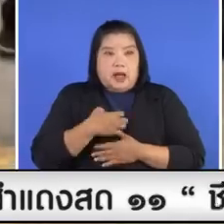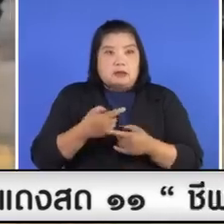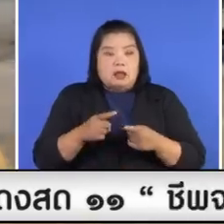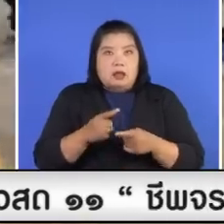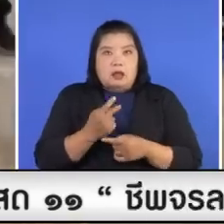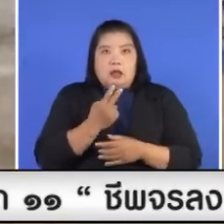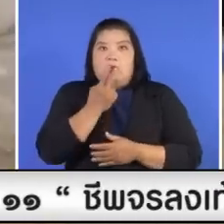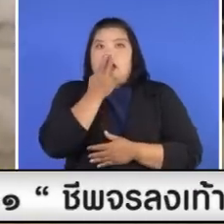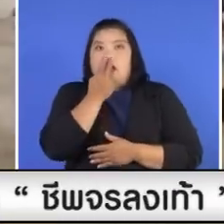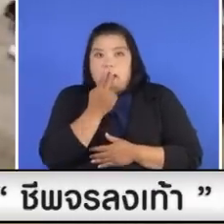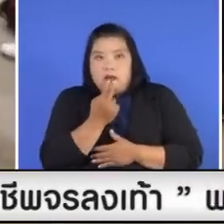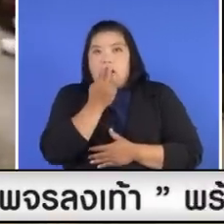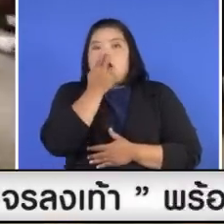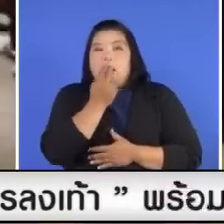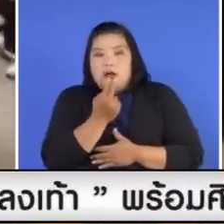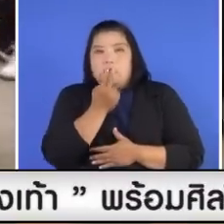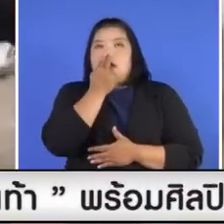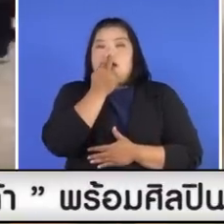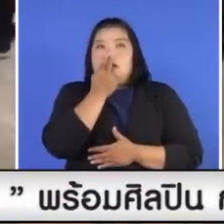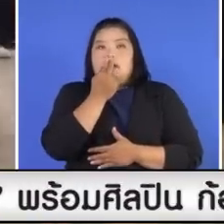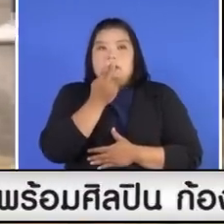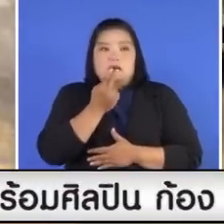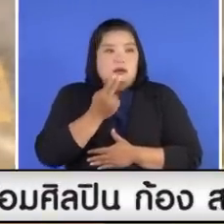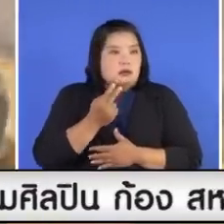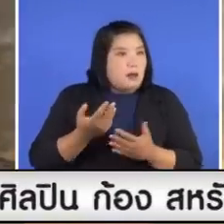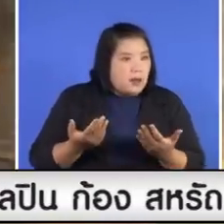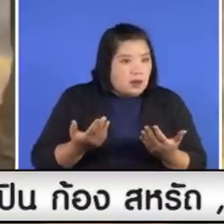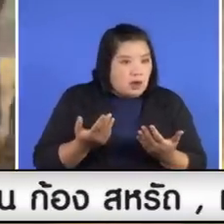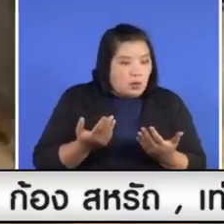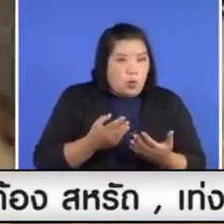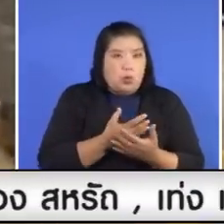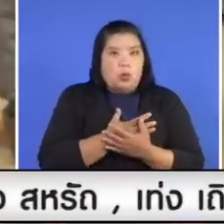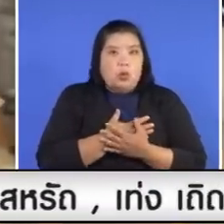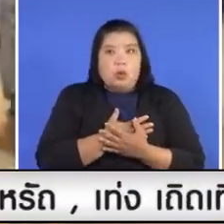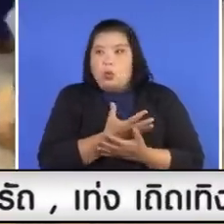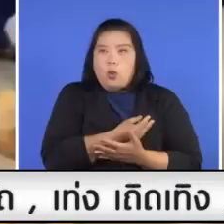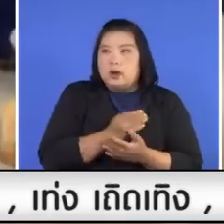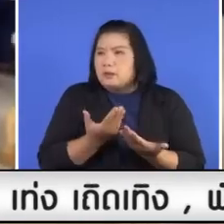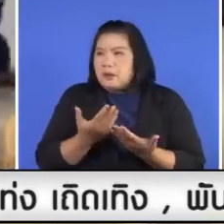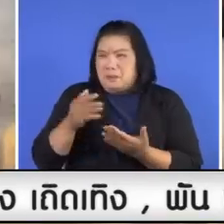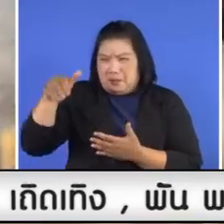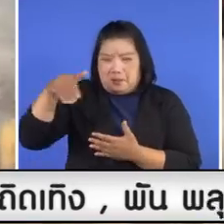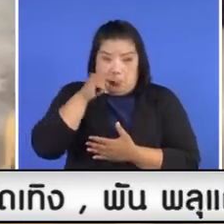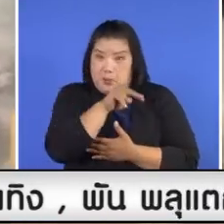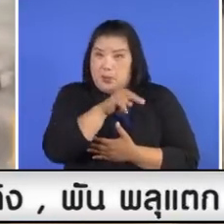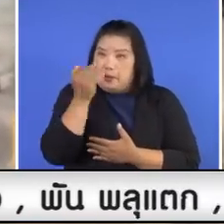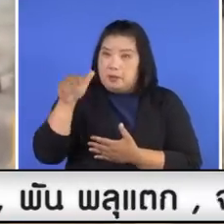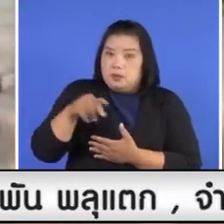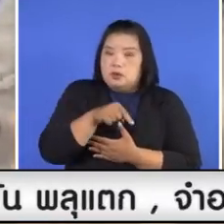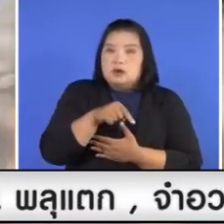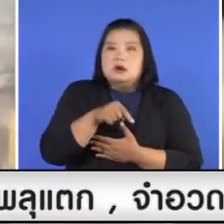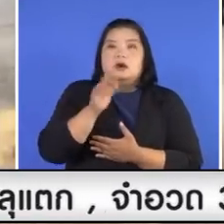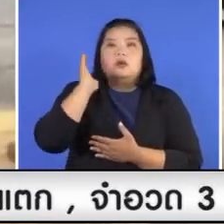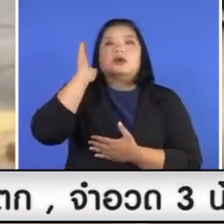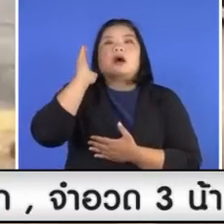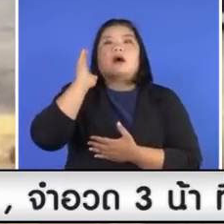ะหายใจไม่ออกว่าอย่างนั้นเนี่ยครับหมอนวดตกใจโทรศัพท์เรียกเพื่อน3คนที่มาด้วยกันเนี่ยมาช่วยกันหน่อยว่างั้นแล้วก็พาผู้ชายคนนี้จะ